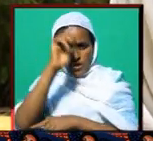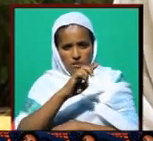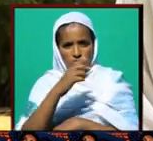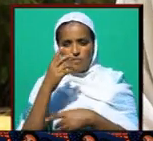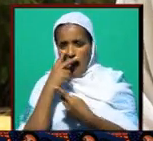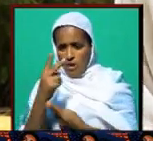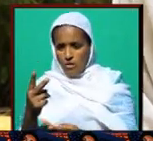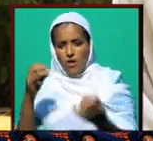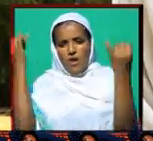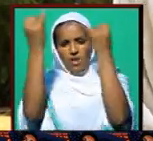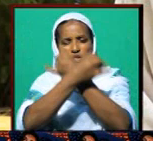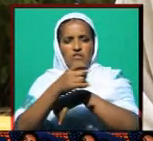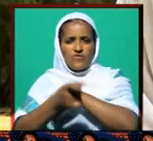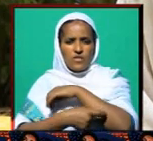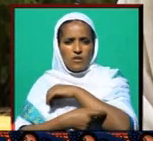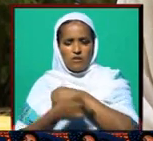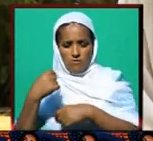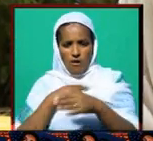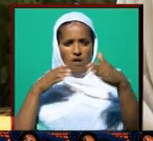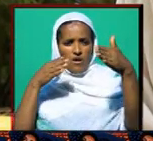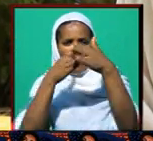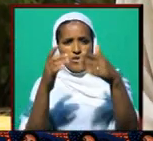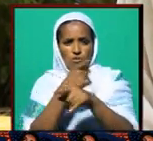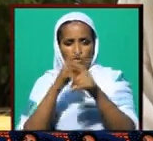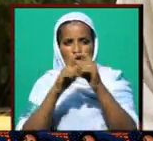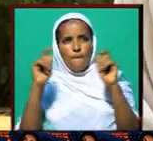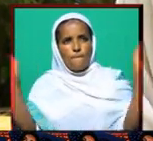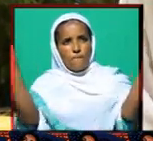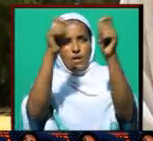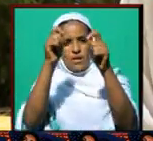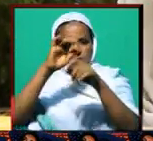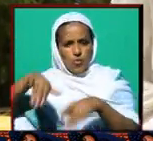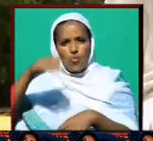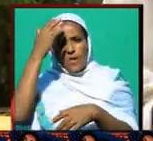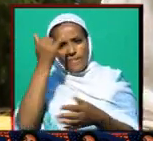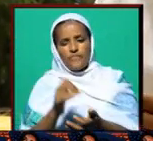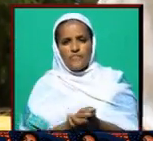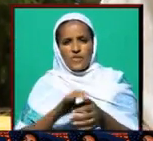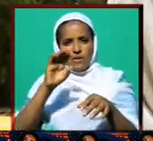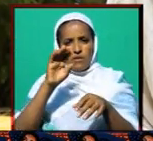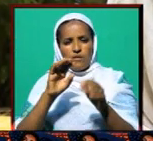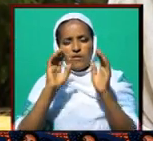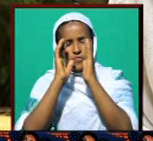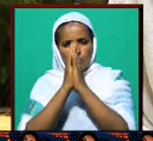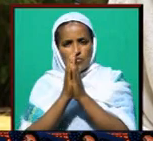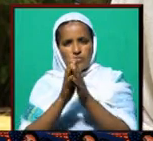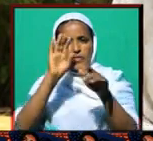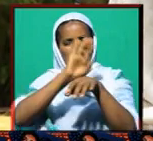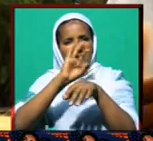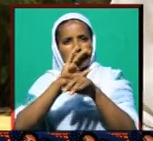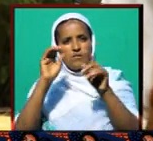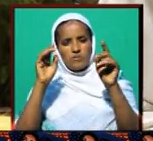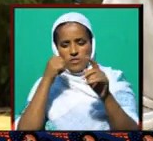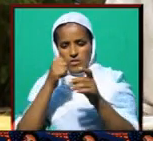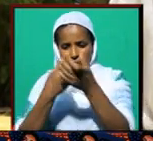ሲፈተኑ ያድራሉ፣ ቀን በሰሙት ሌሊት ሲፈተኑ ያድራሉ። እንዳይፈተኑ ለአባቶቻችን መሰናክል እንዳንሆን እነዚህ መጋረጃዎች እየቀሩ ነው ያሉት።